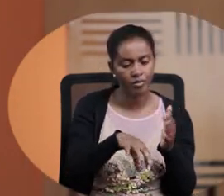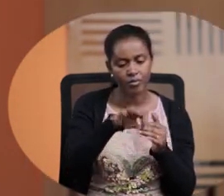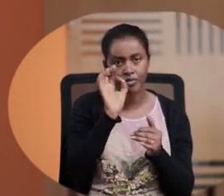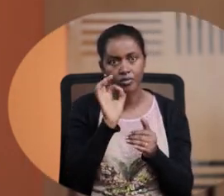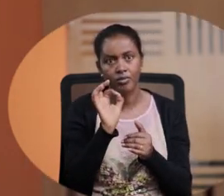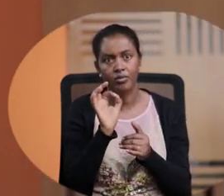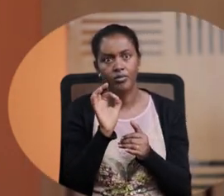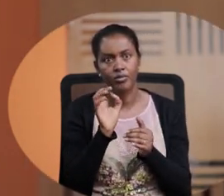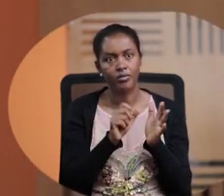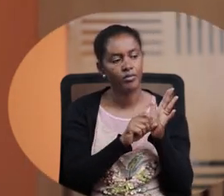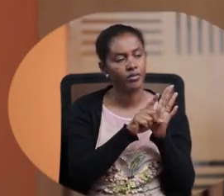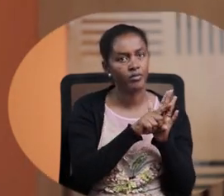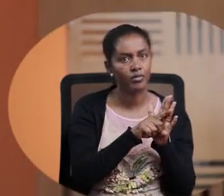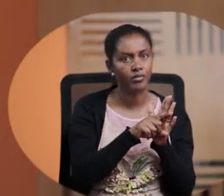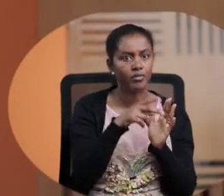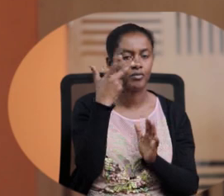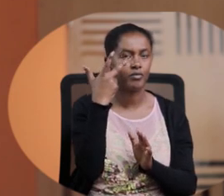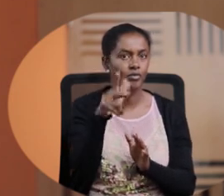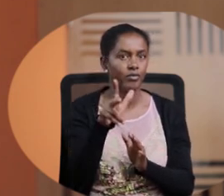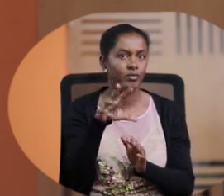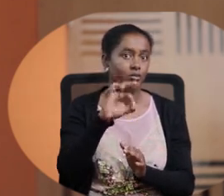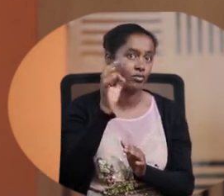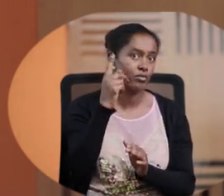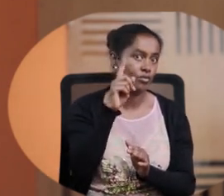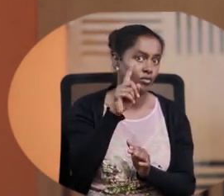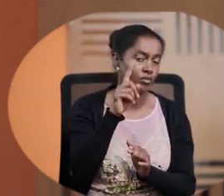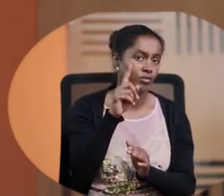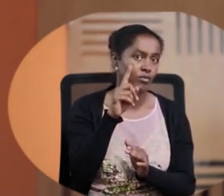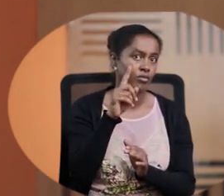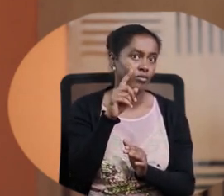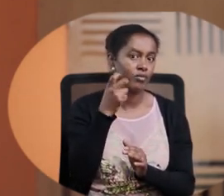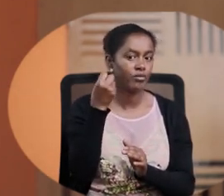qabxiin isaan argatan fakkeenyaaf 13 kan argate achi keessa tokko jira